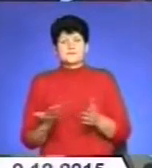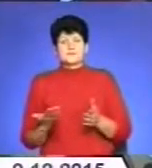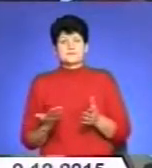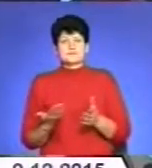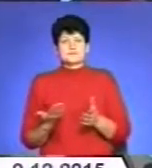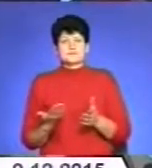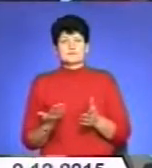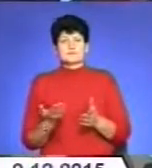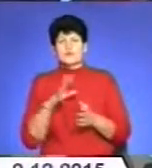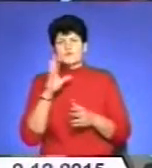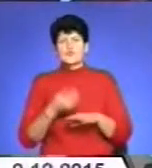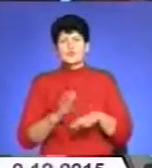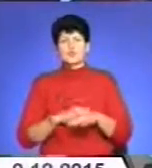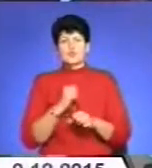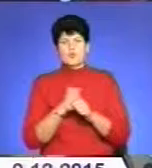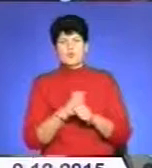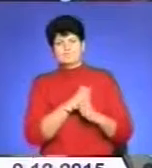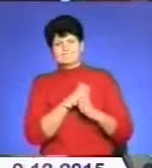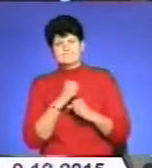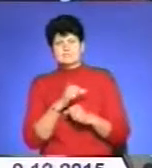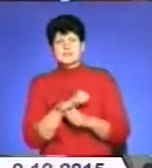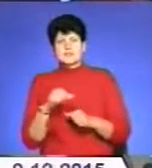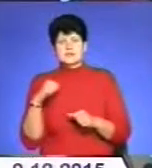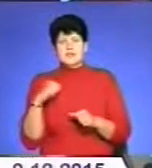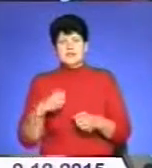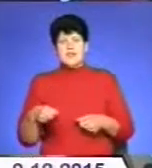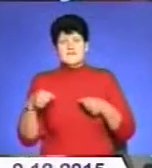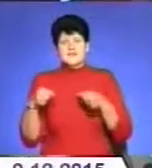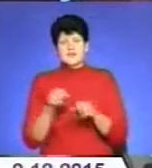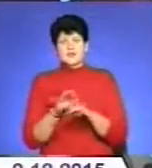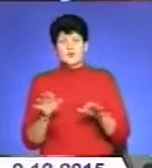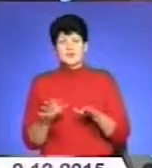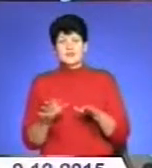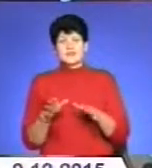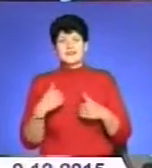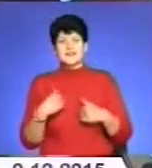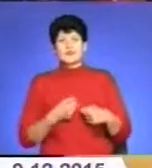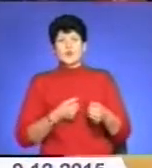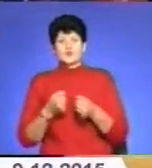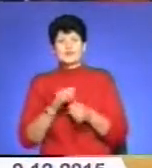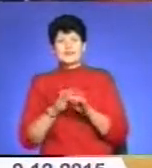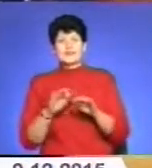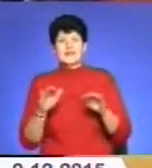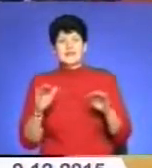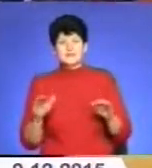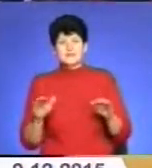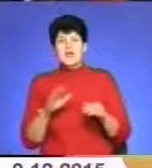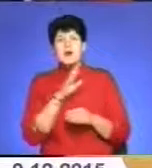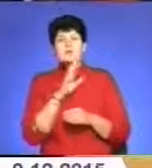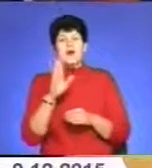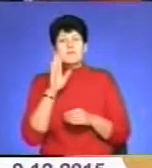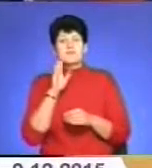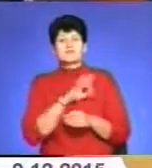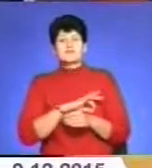він всю важку роботу бере на себе. Я відерне нож, тому що я ношу дітей. Мамам, які виховують 5 і